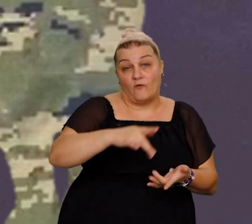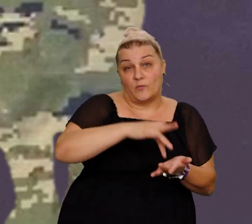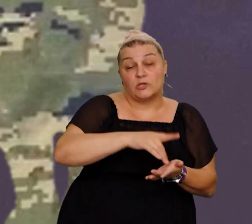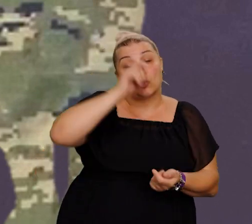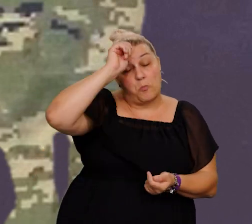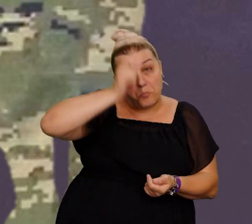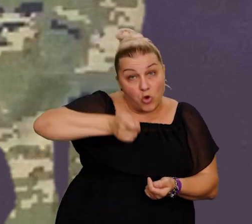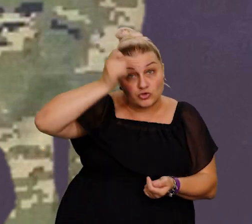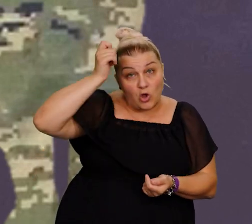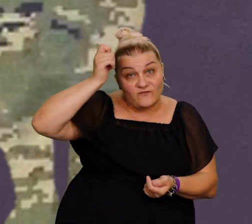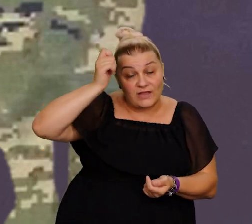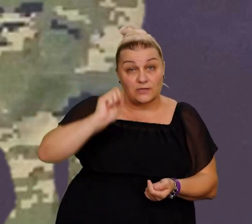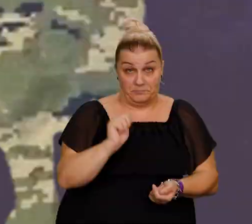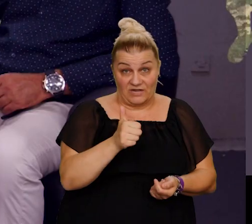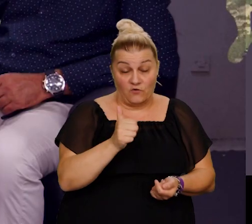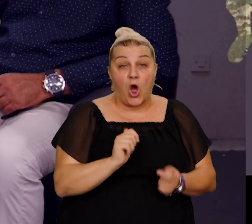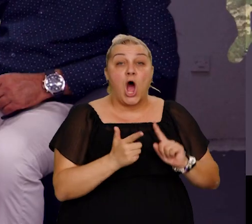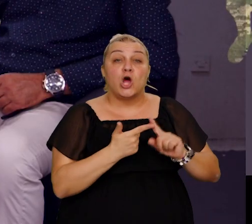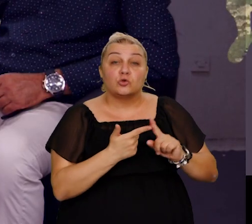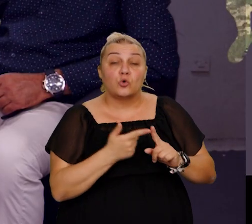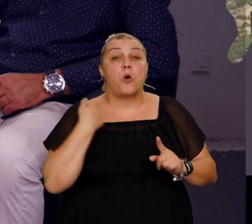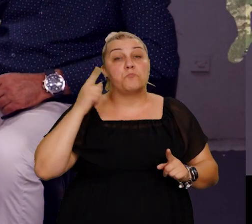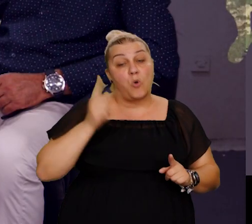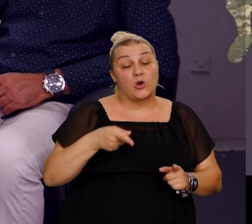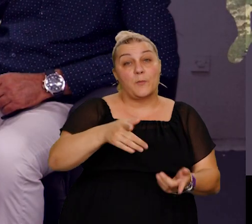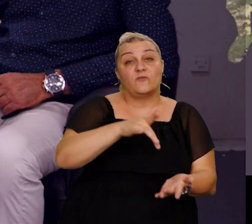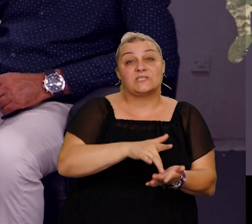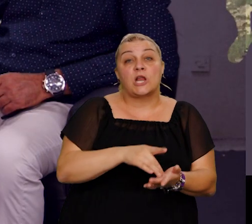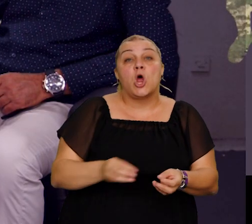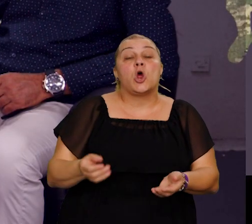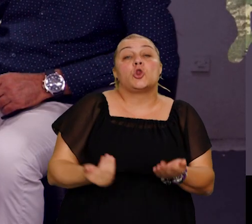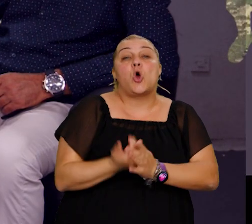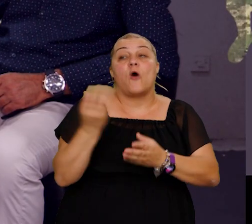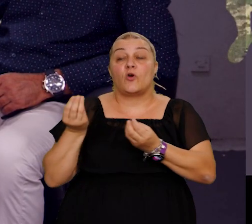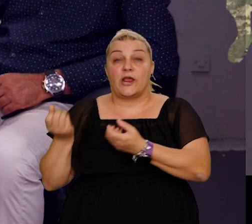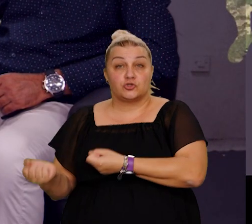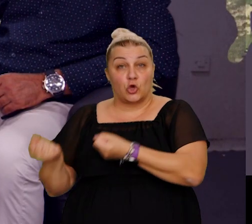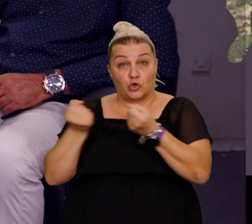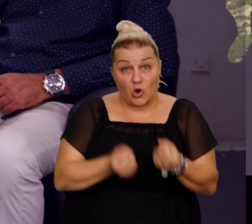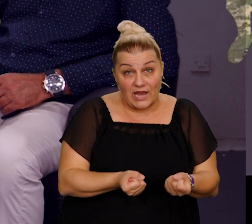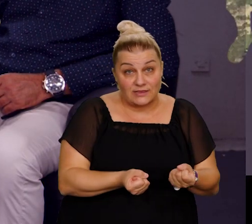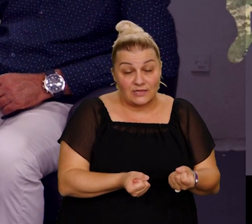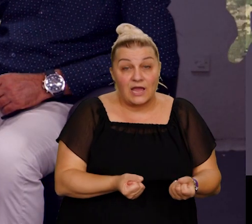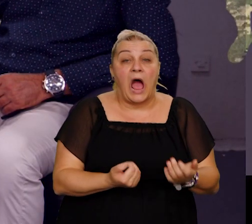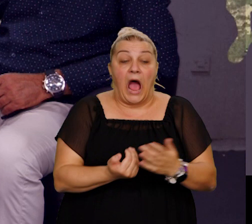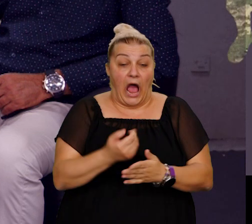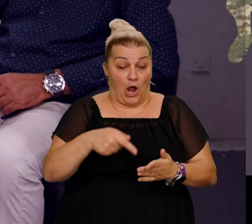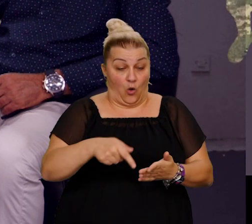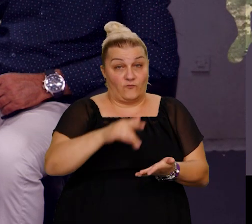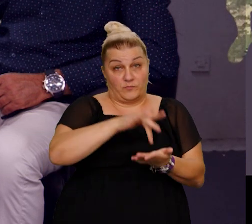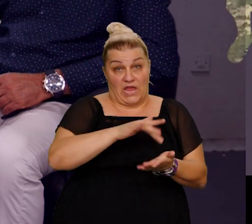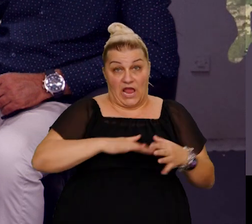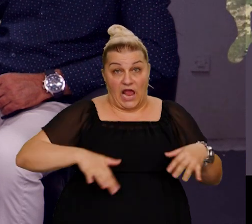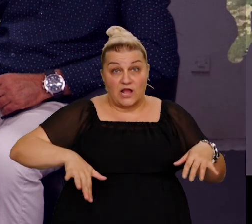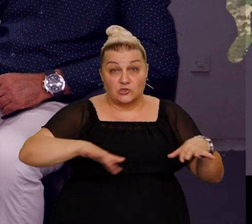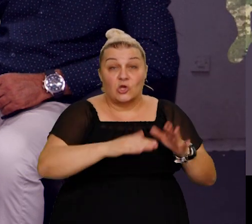sredinu poštovati, prvo. Druga stvar, moramo toj sredini nešto novo donijeti i ako ta sredina,